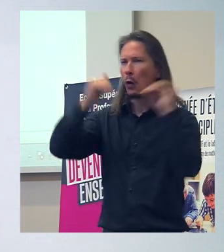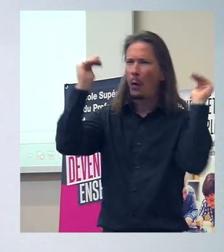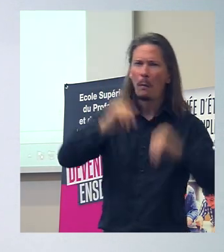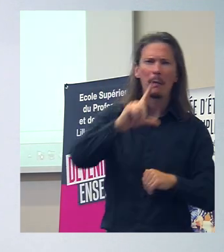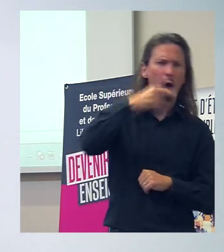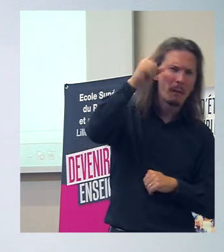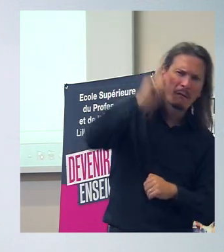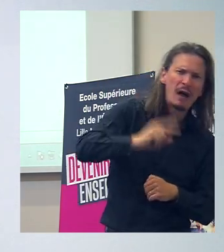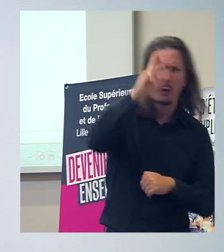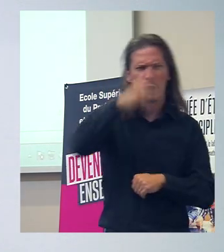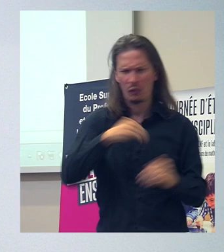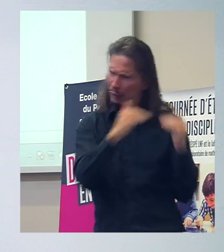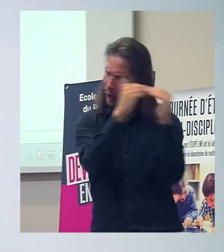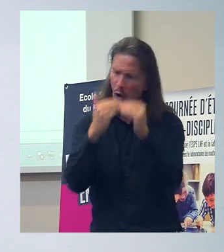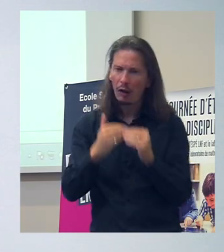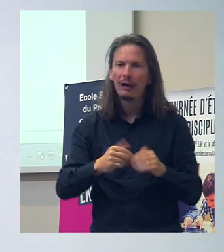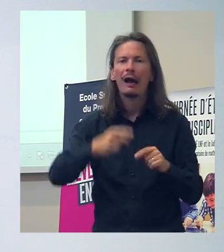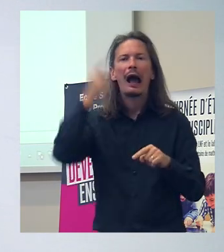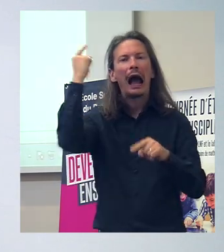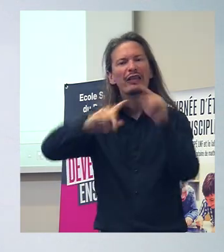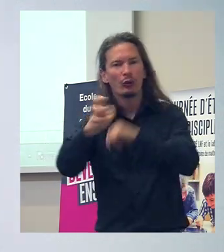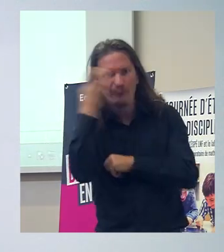ou leur religion, il est interdit de voler,